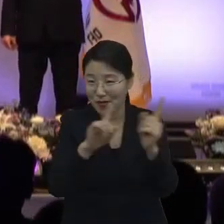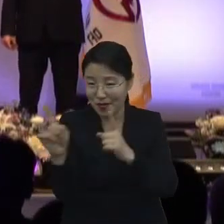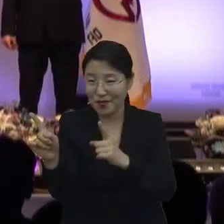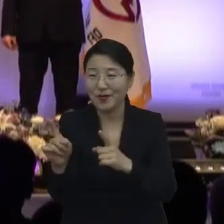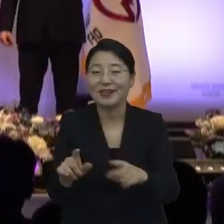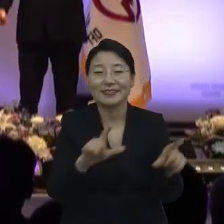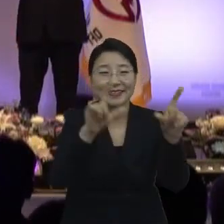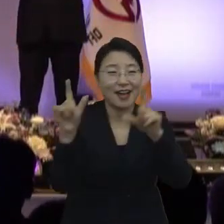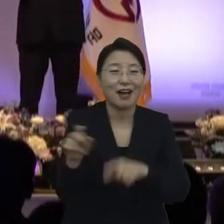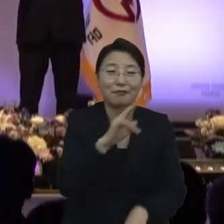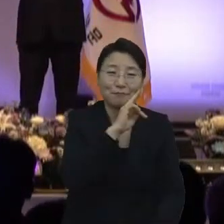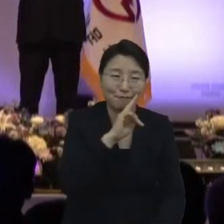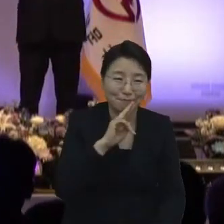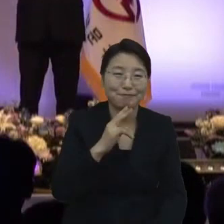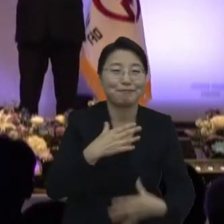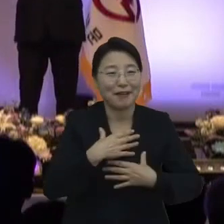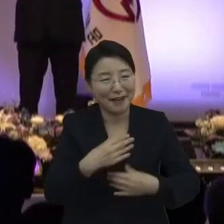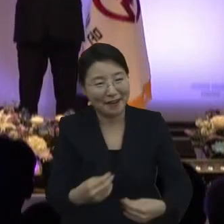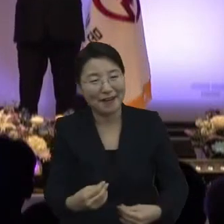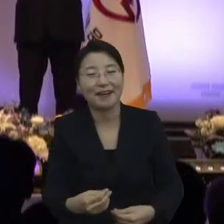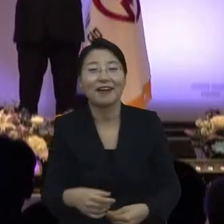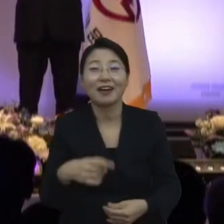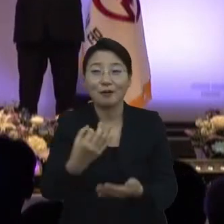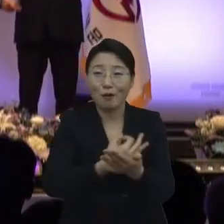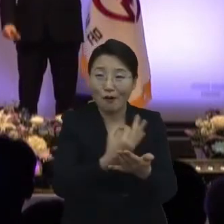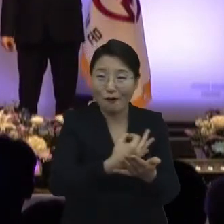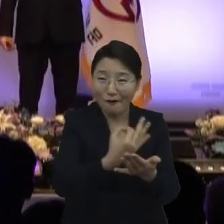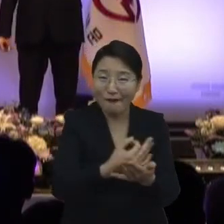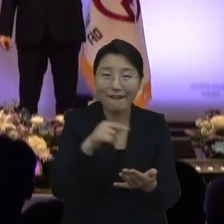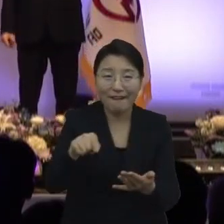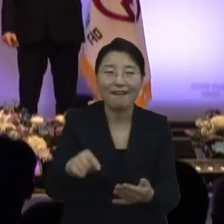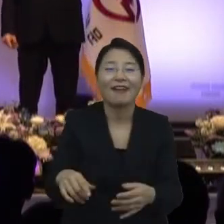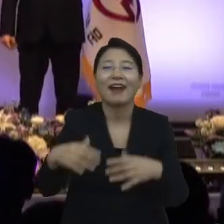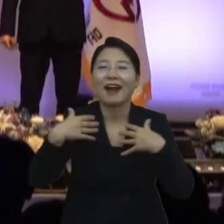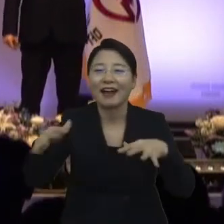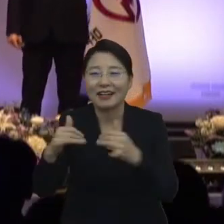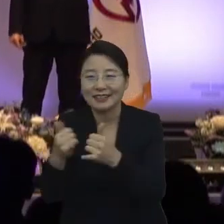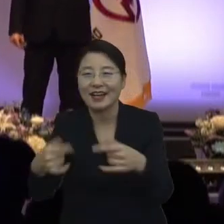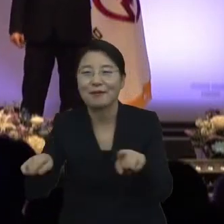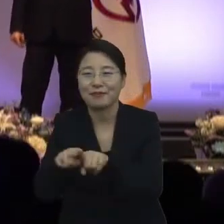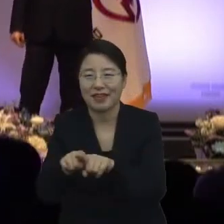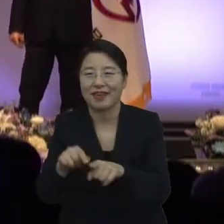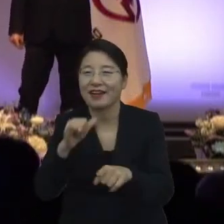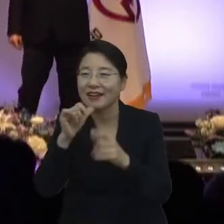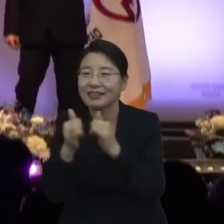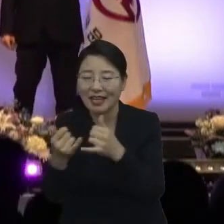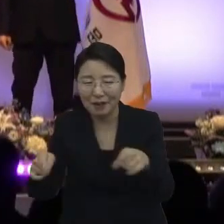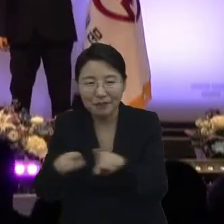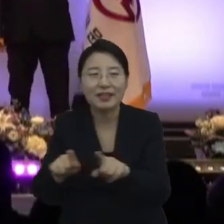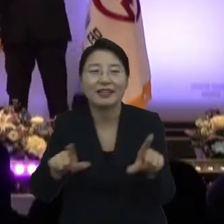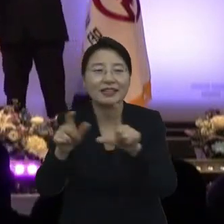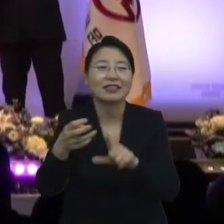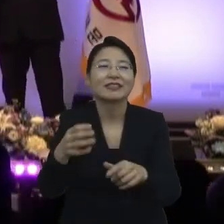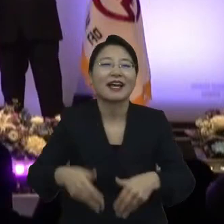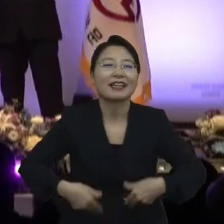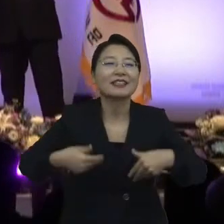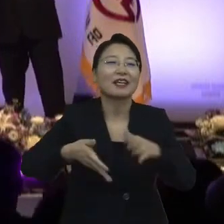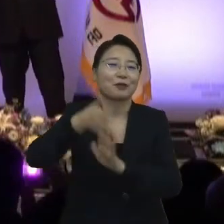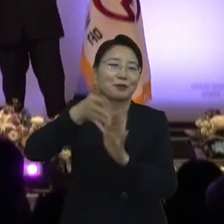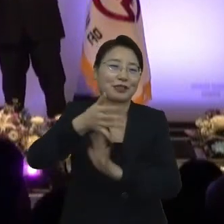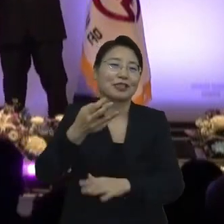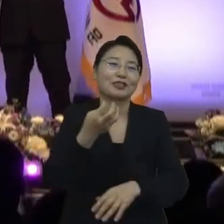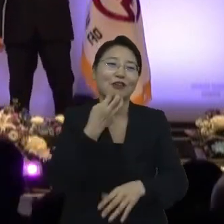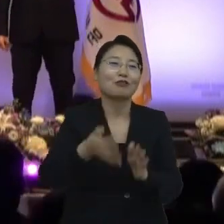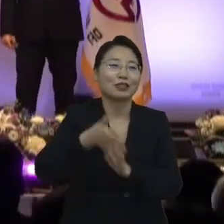그렇게 벌어서 드린 돈이 약자와 동행하는 따뜻한 도시가 될 수 있도록 서울시가 열심히 뛰겠습니다. 많이